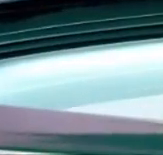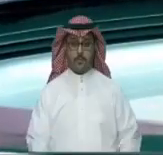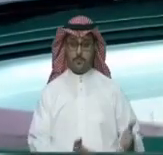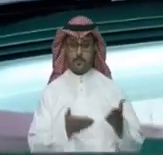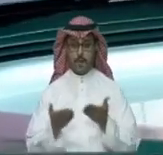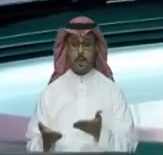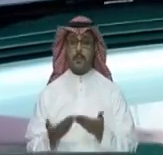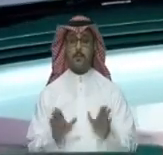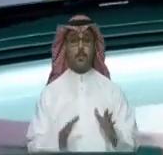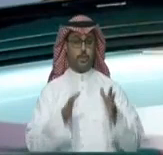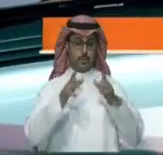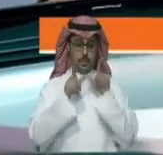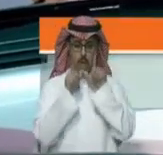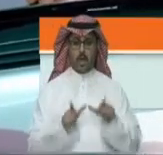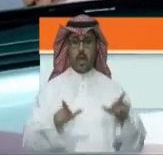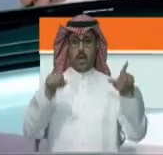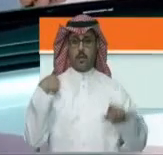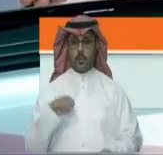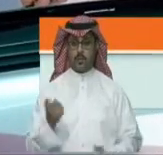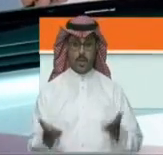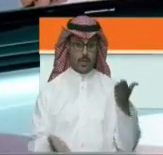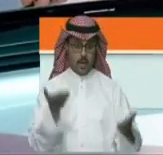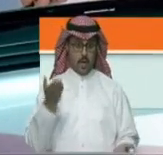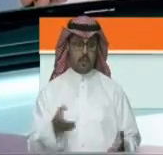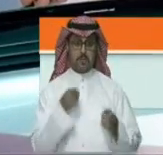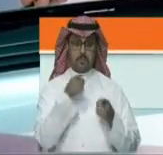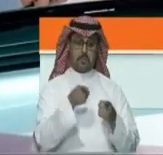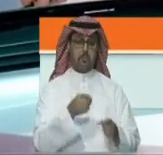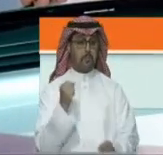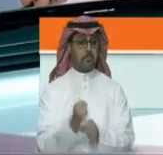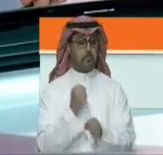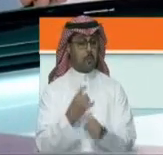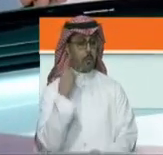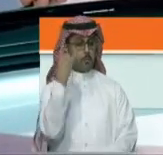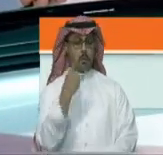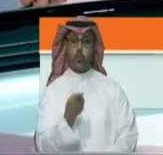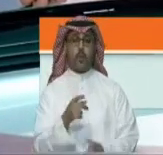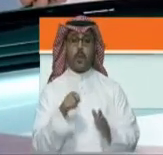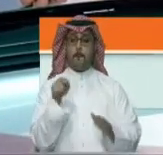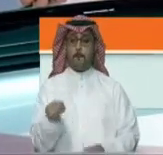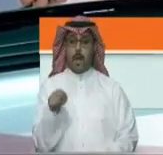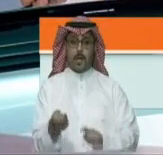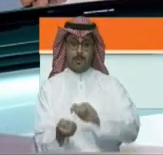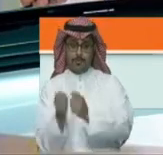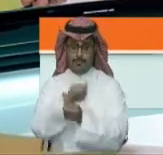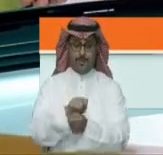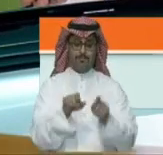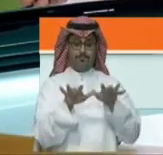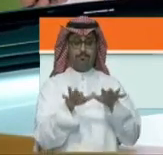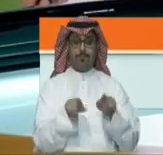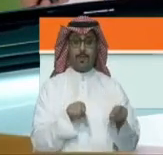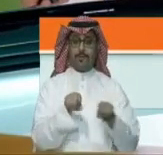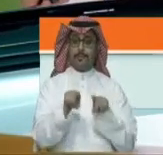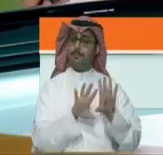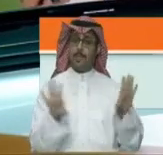أهلا بكم من جديد. أعلنت وزارة العدل تحقيق المحاكم العمالية لمستهدفها الزمني، وذلك بأن